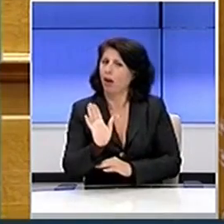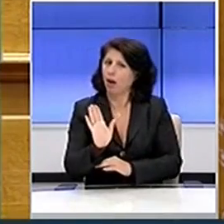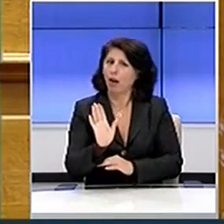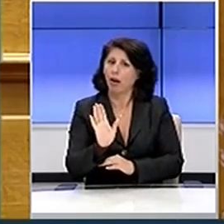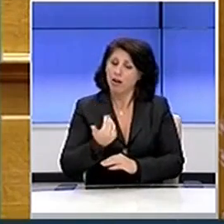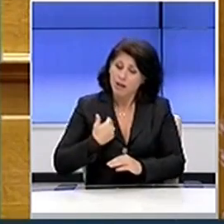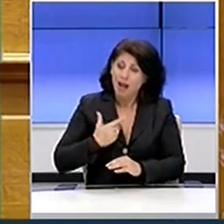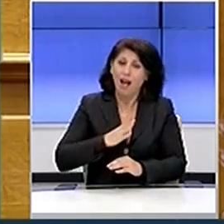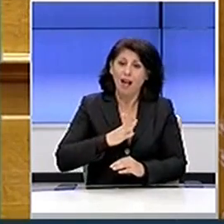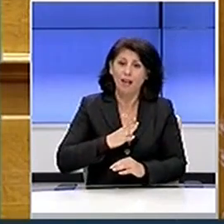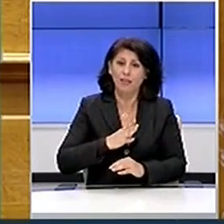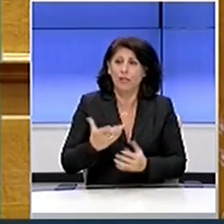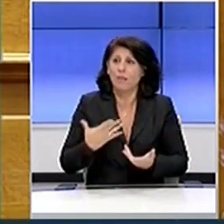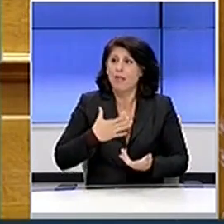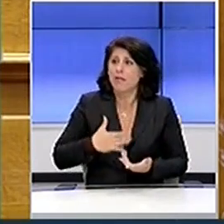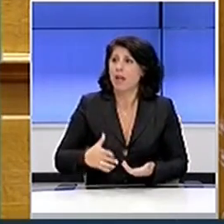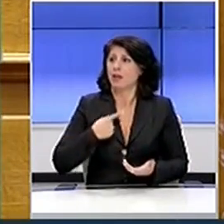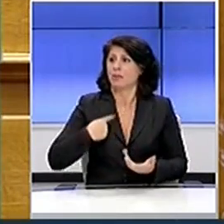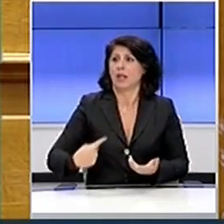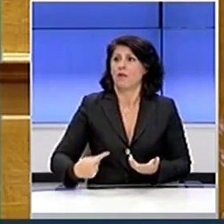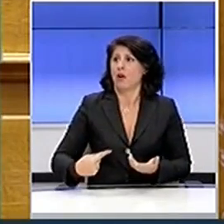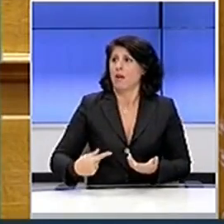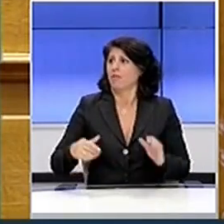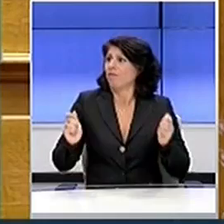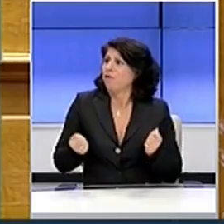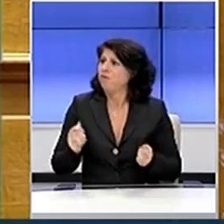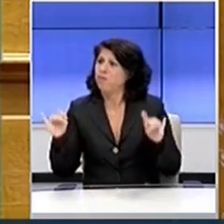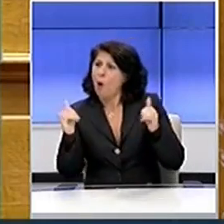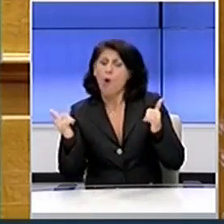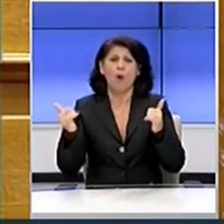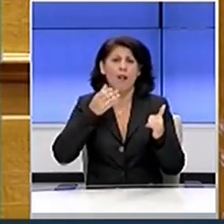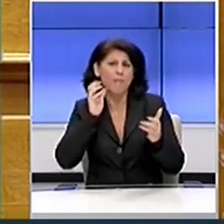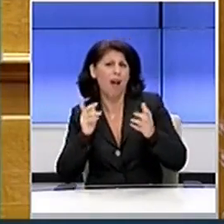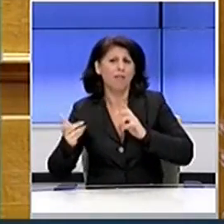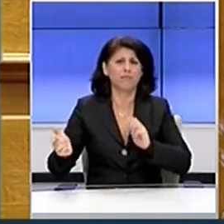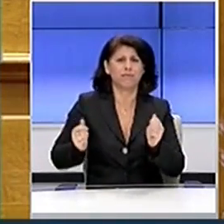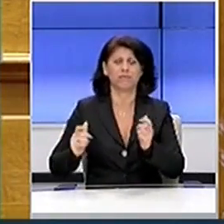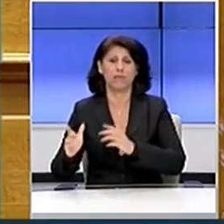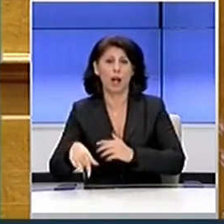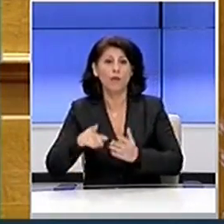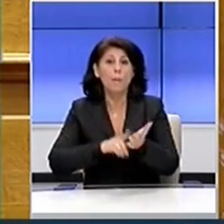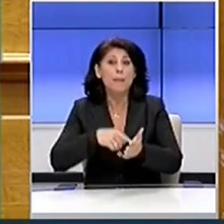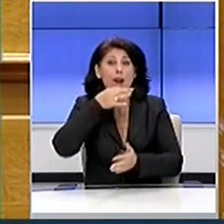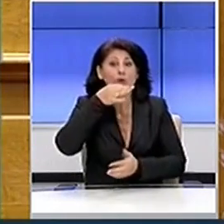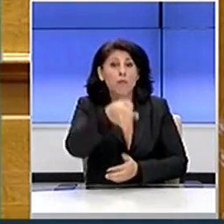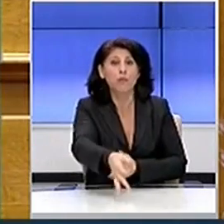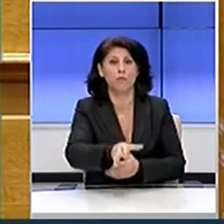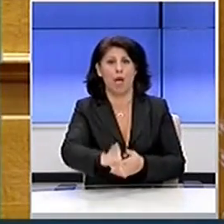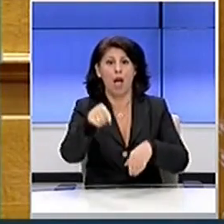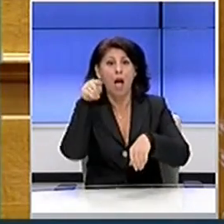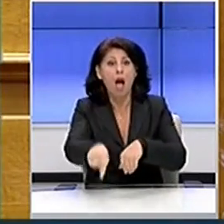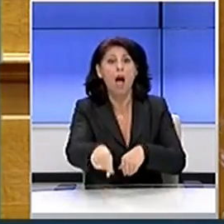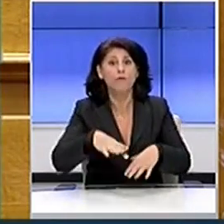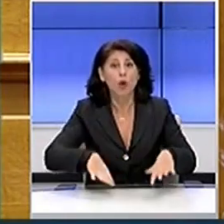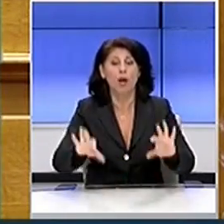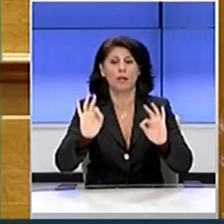οι νέοι άνθρωποι είναι πιο επιρρεπείς σε τέτοιες συμπεριφορές. Είναι όμως μια διαπίστωση και αυτό πρέπει να ακουστεί. Γιατί το μόνο το οποίο έχω ακούσει από την